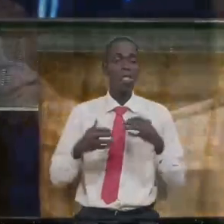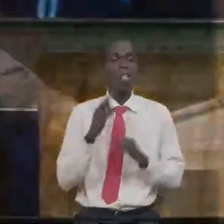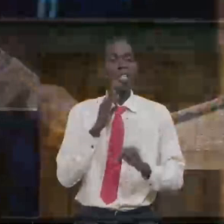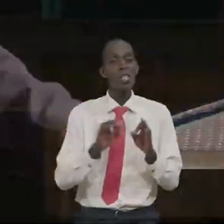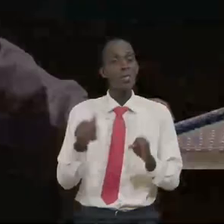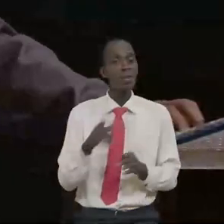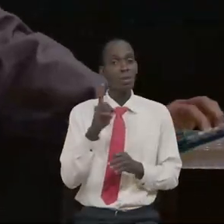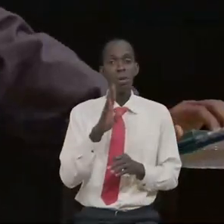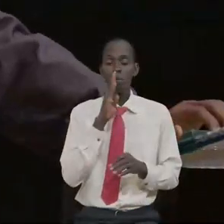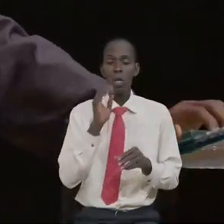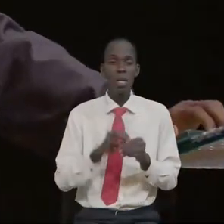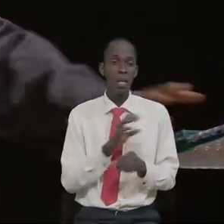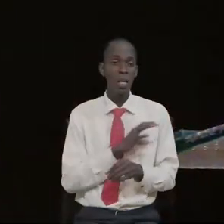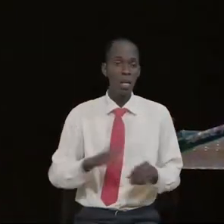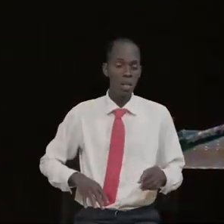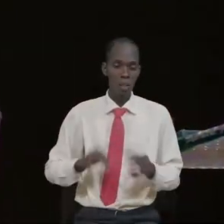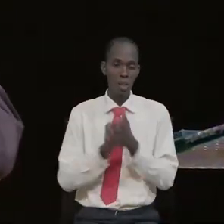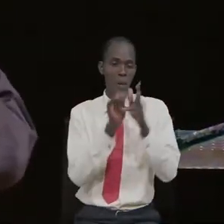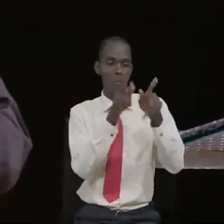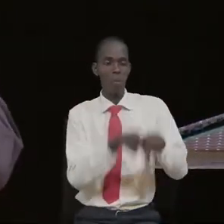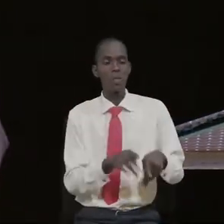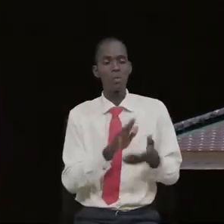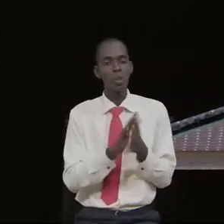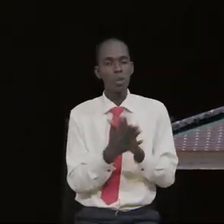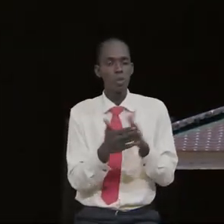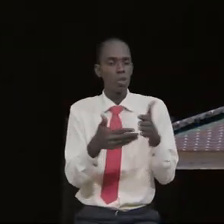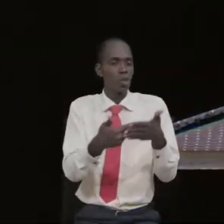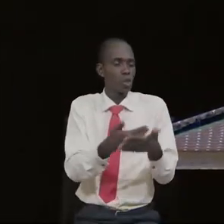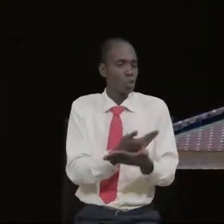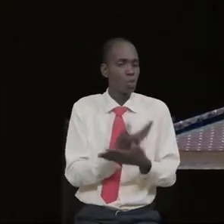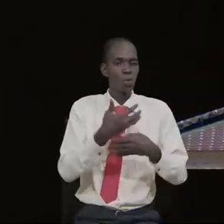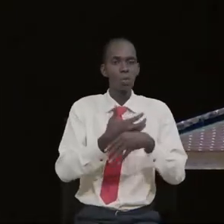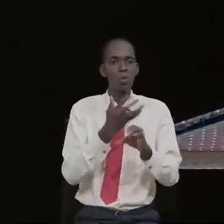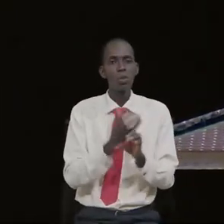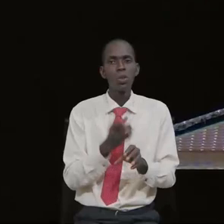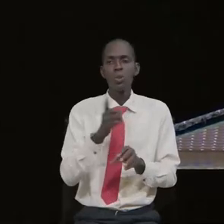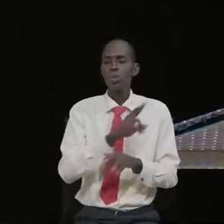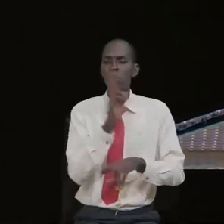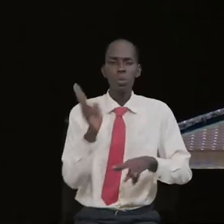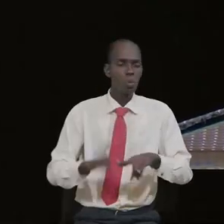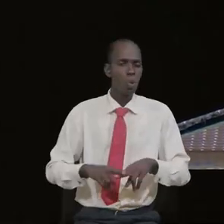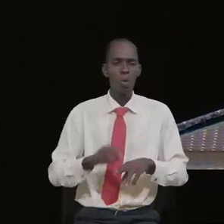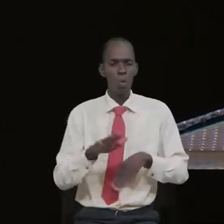si quelqu'un est en Christ, il est une nouvelle créature. Vous ne marchez plus avec